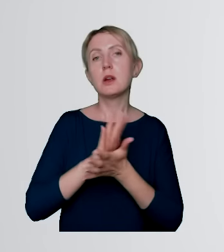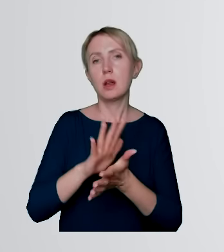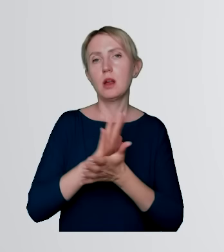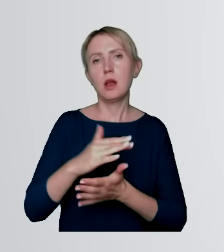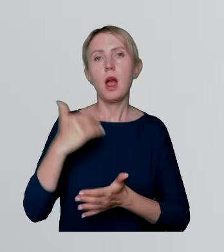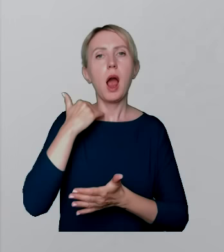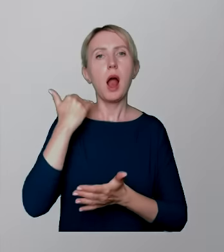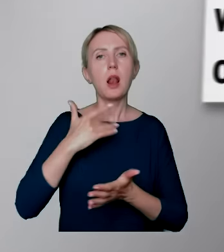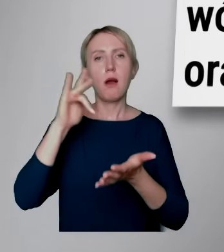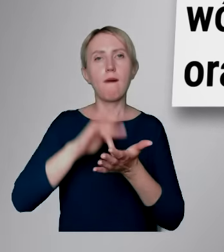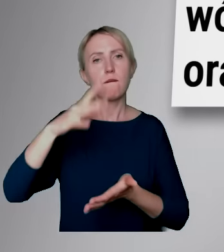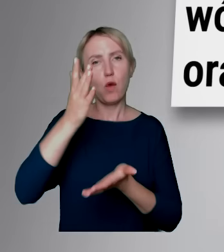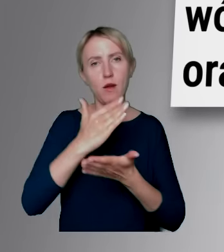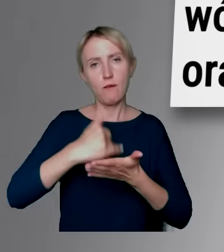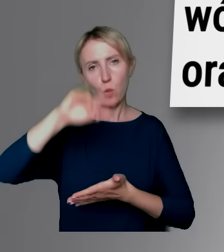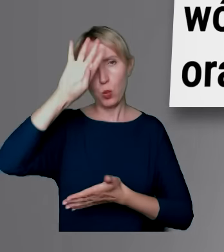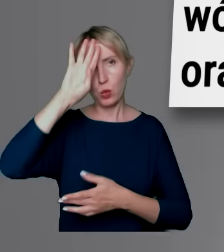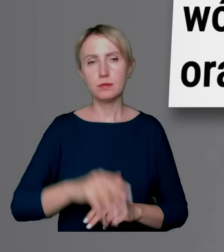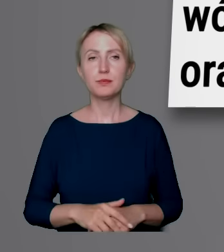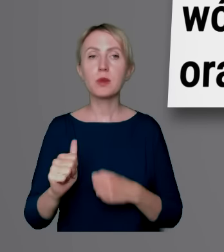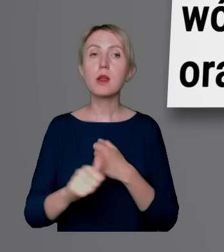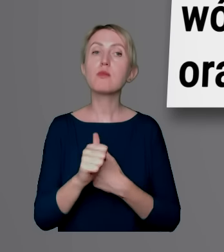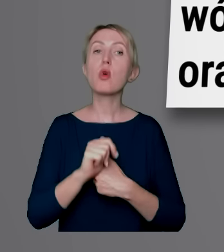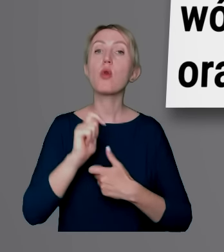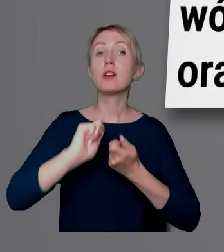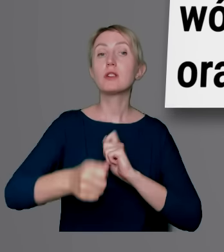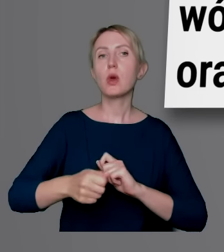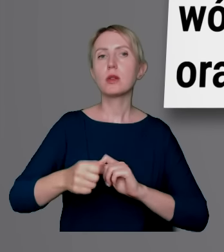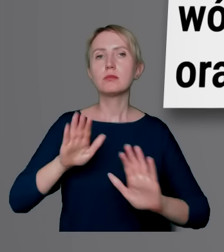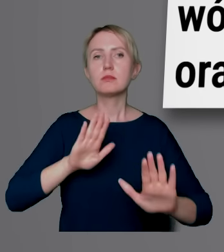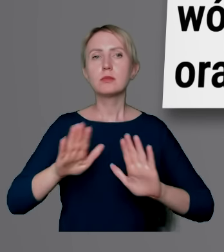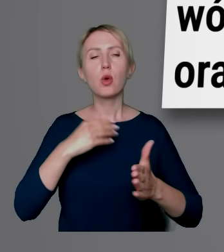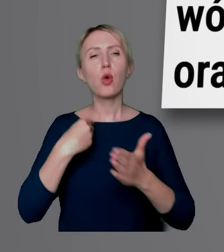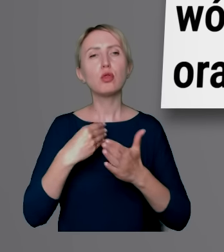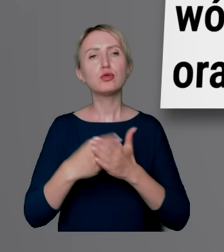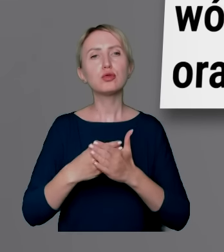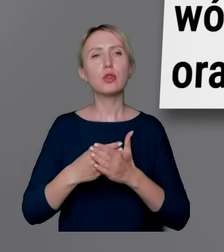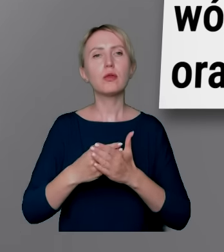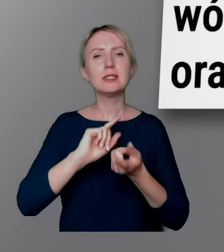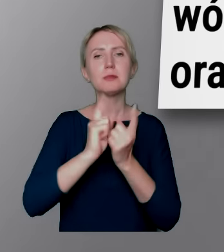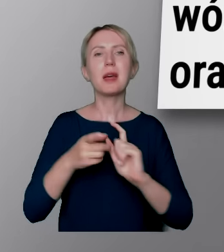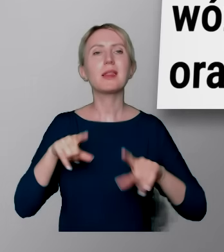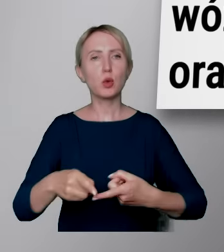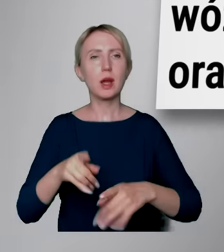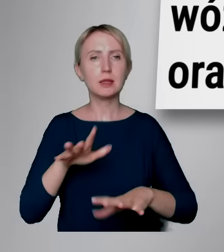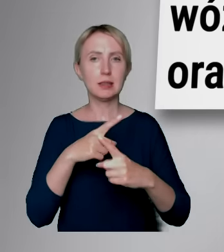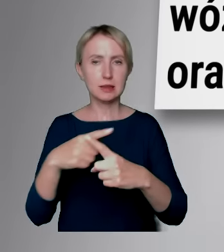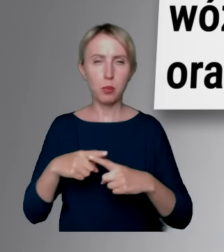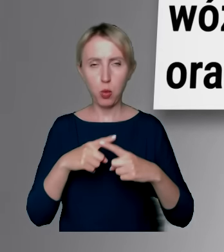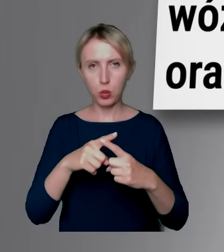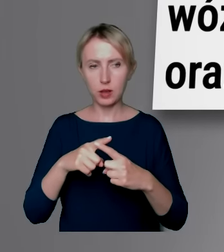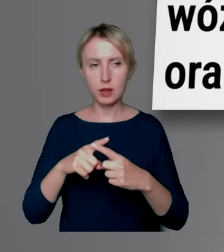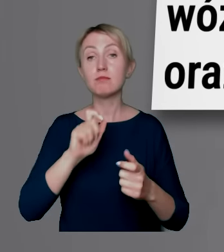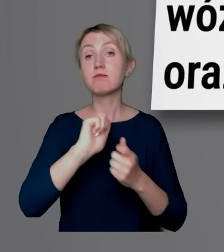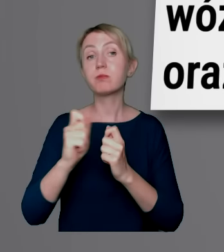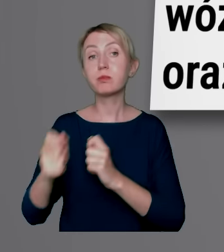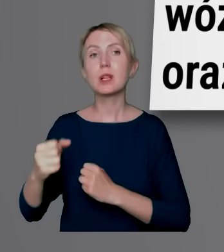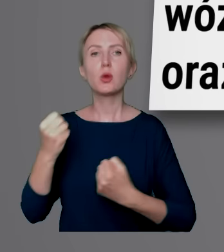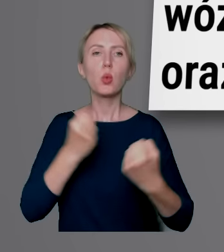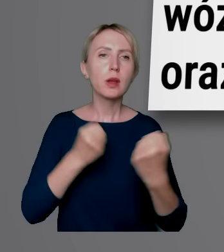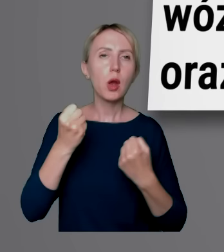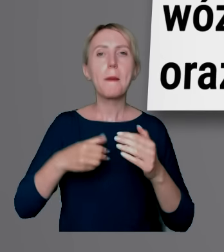łódzkim. Powodem zwolnień jest optymalizacja kosztów oraz reorganizacja spółki. Cięcia obejmą przede wszystkim kierowców,